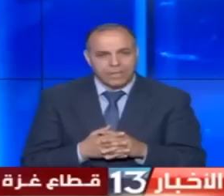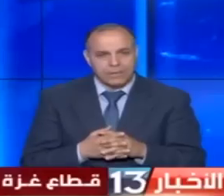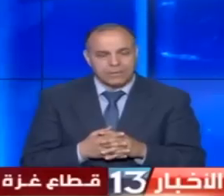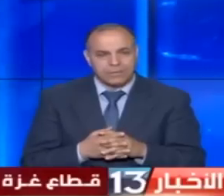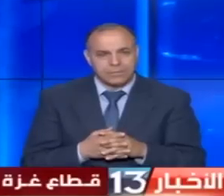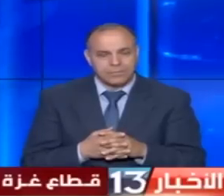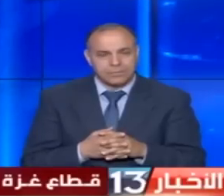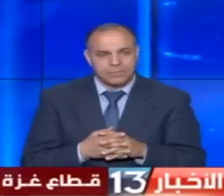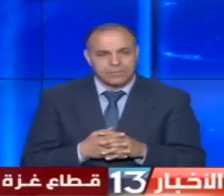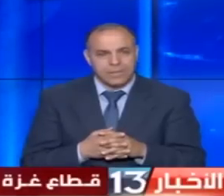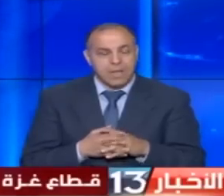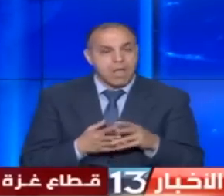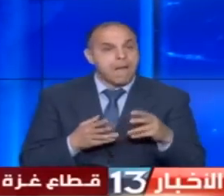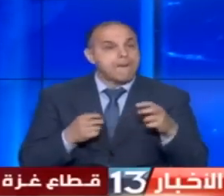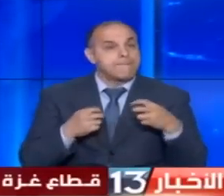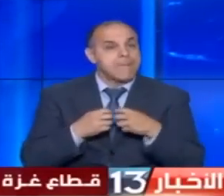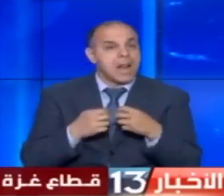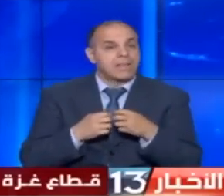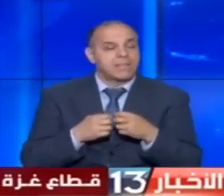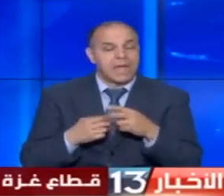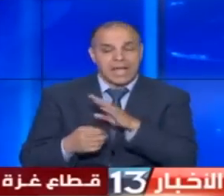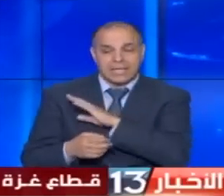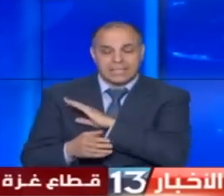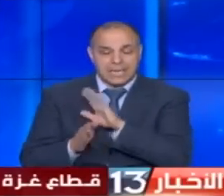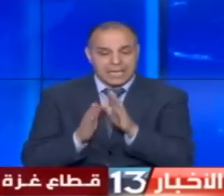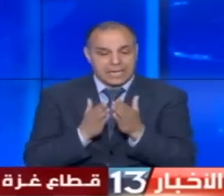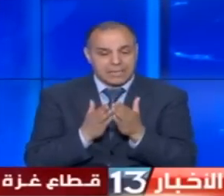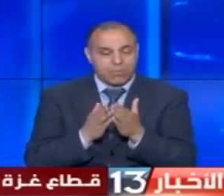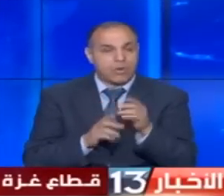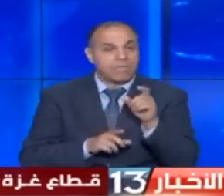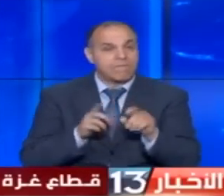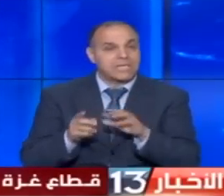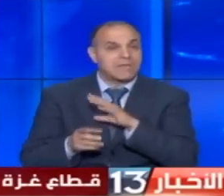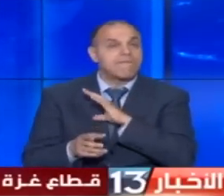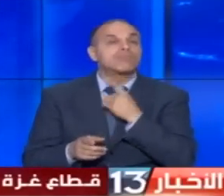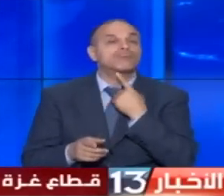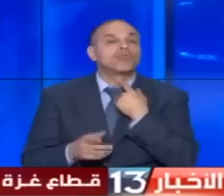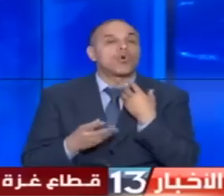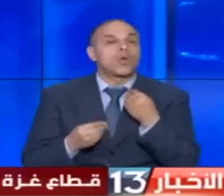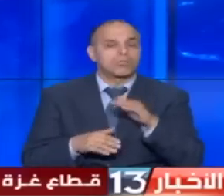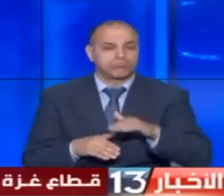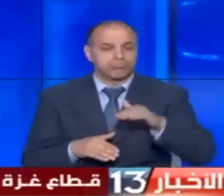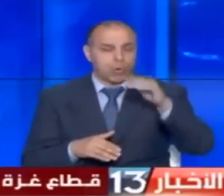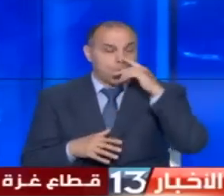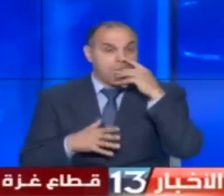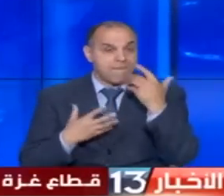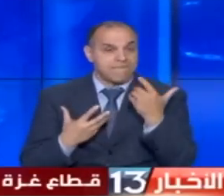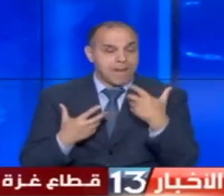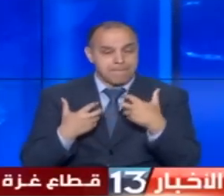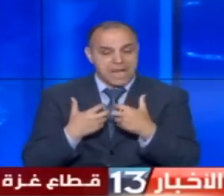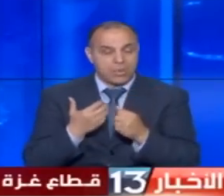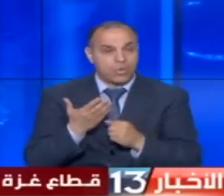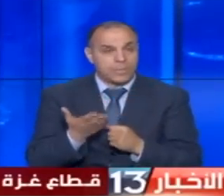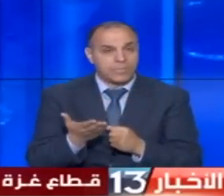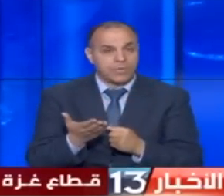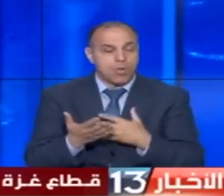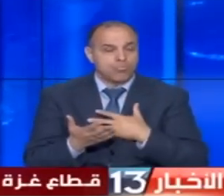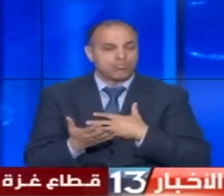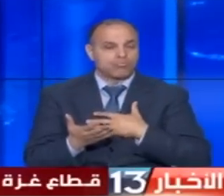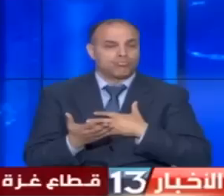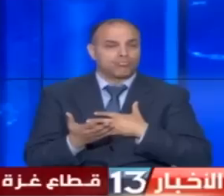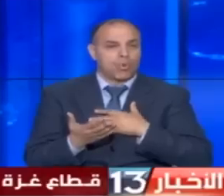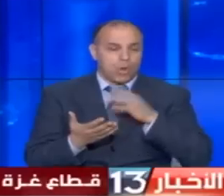معرض غزه للكتاب اكدت عطش الفلسطينيين بمختلف اعمارهم لمثل هذه المعارض وحبهم